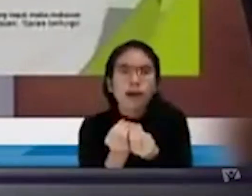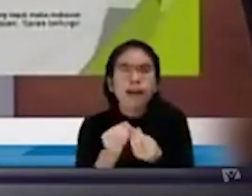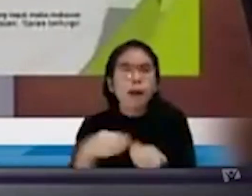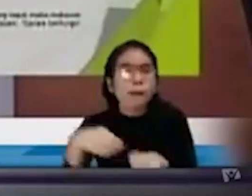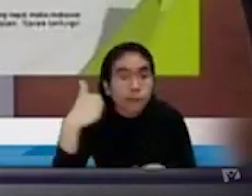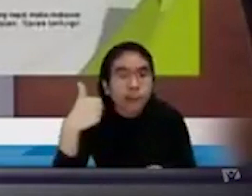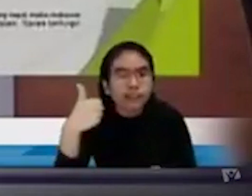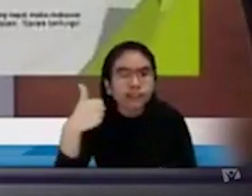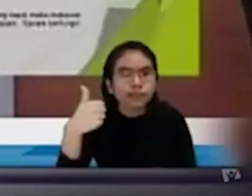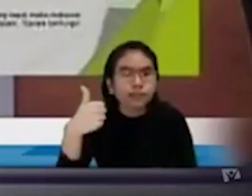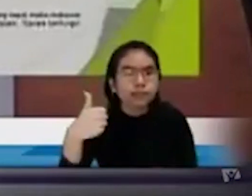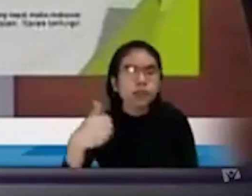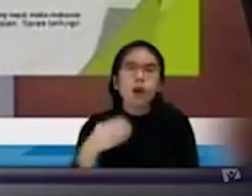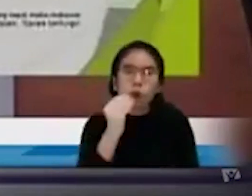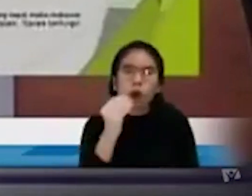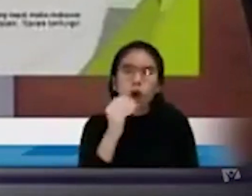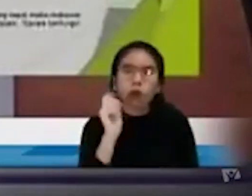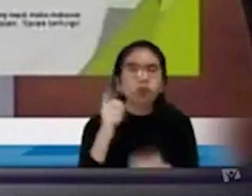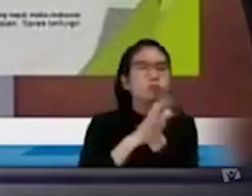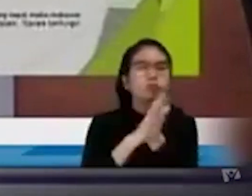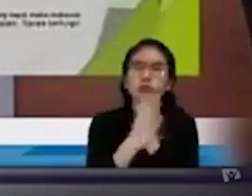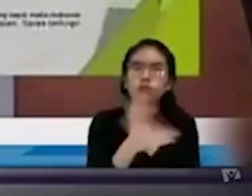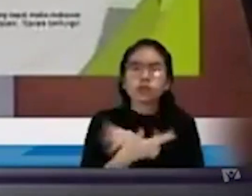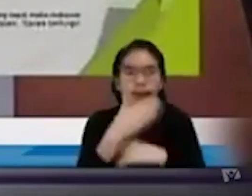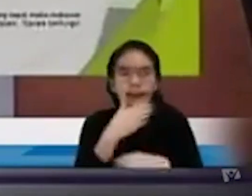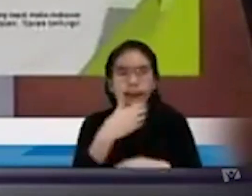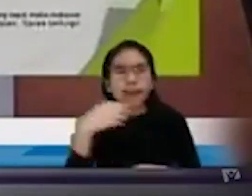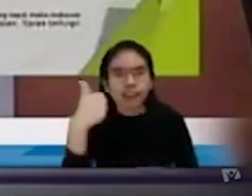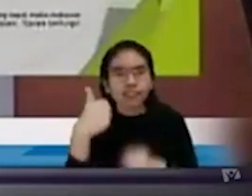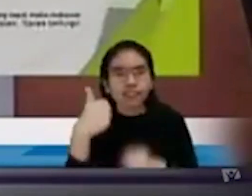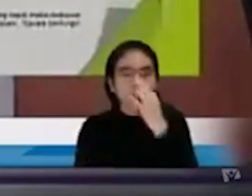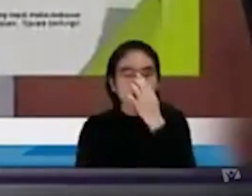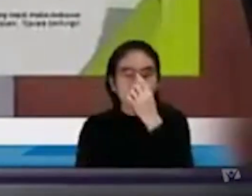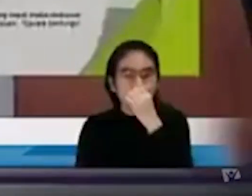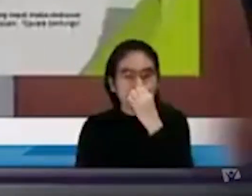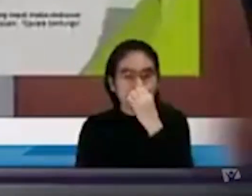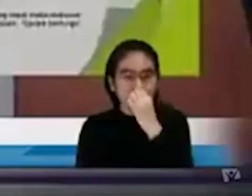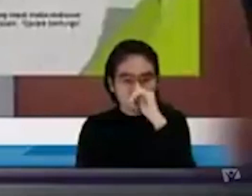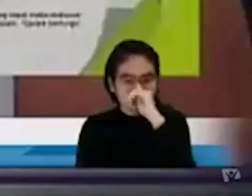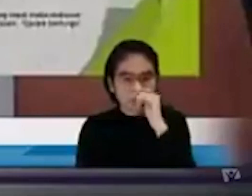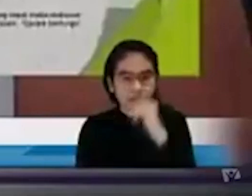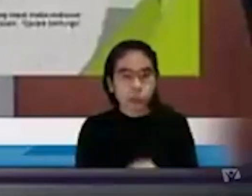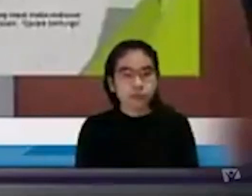asam. Jadi garam berfungsi untuk mengikat,